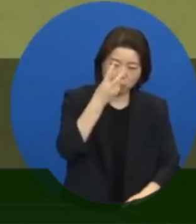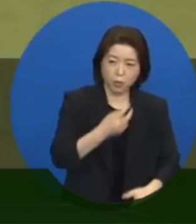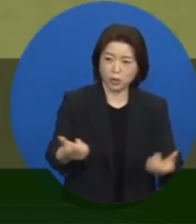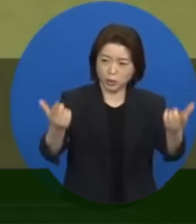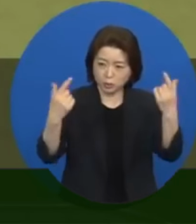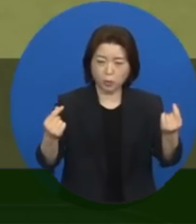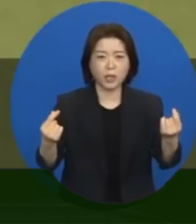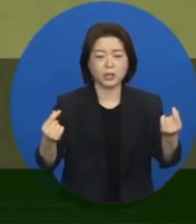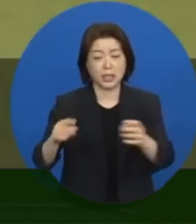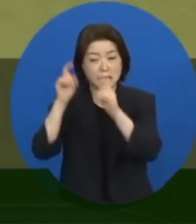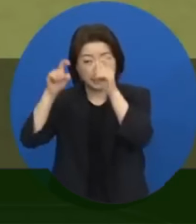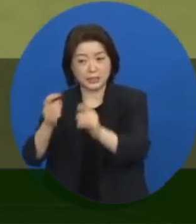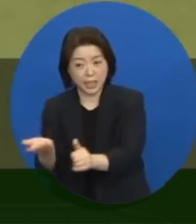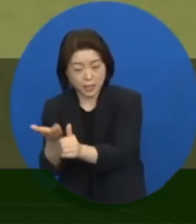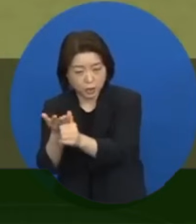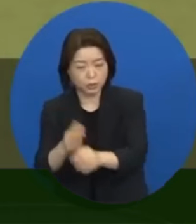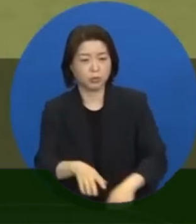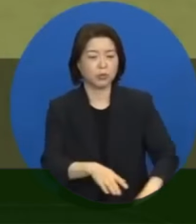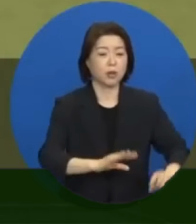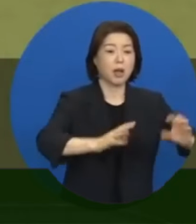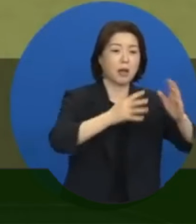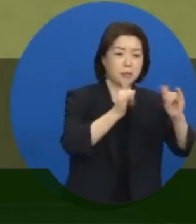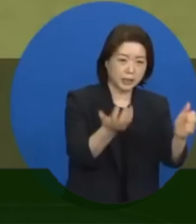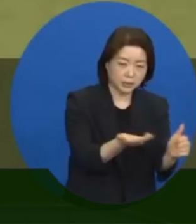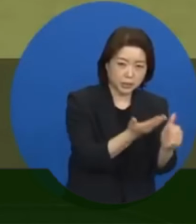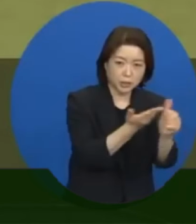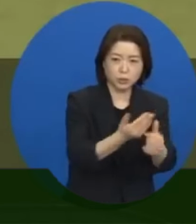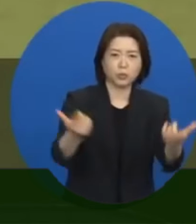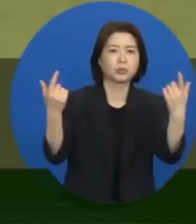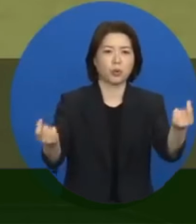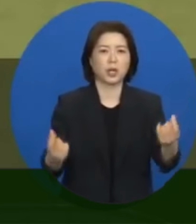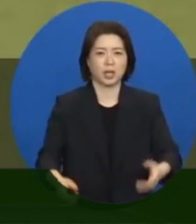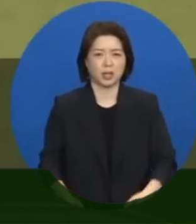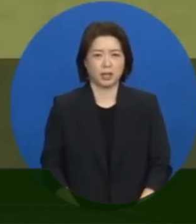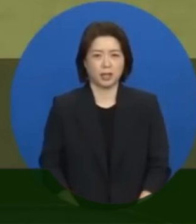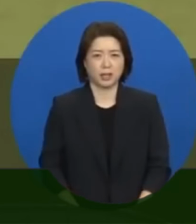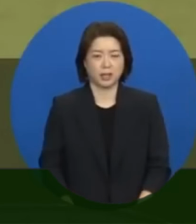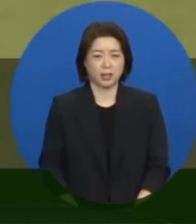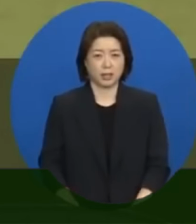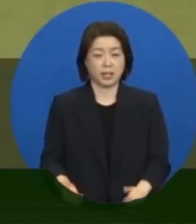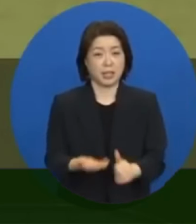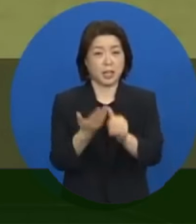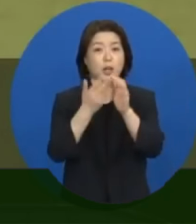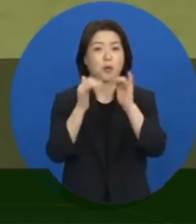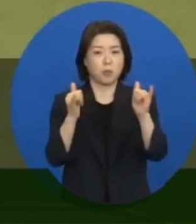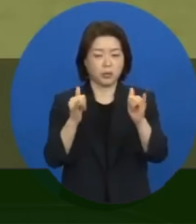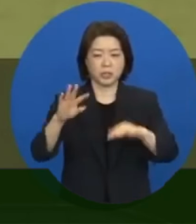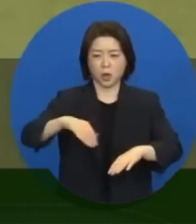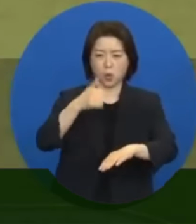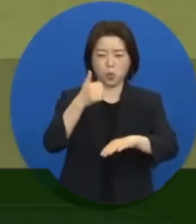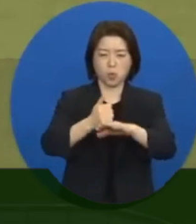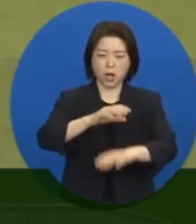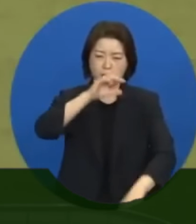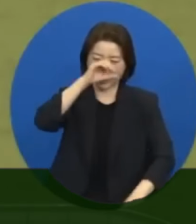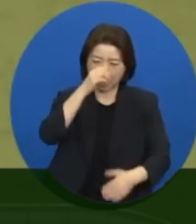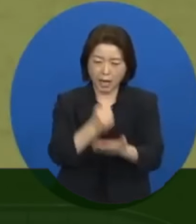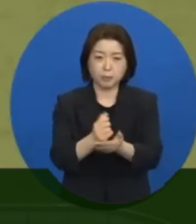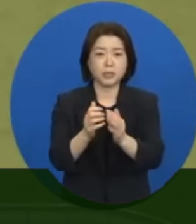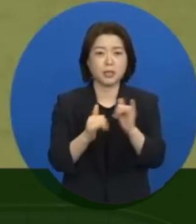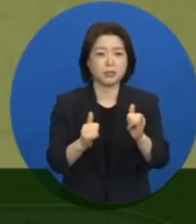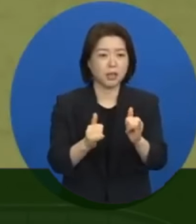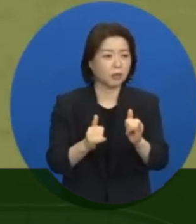본질적으로 같은 일이었던 거 같은 일 그러니까 목자만 목자만 왕의 하장 합당한 인물이